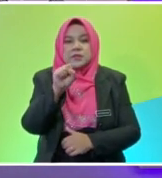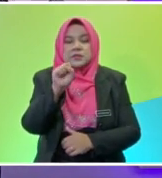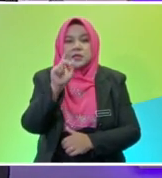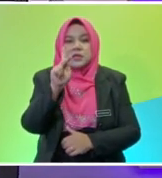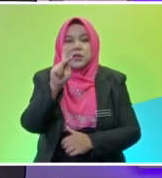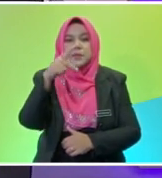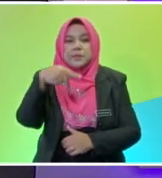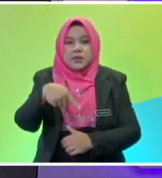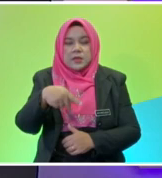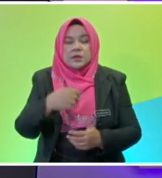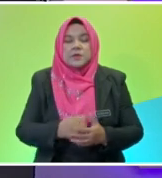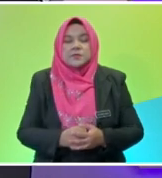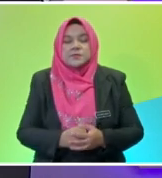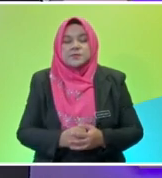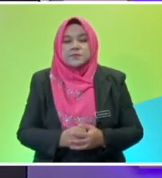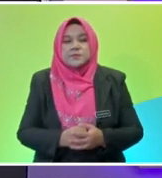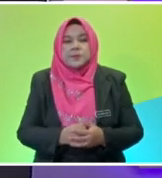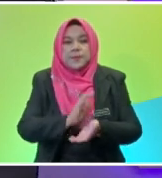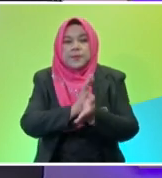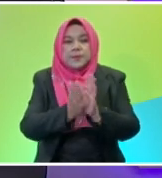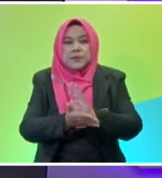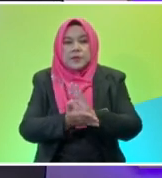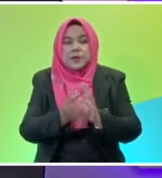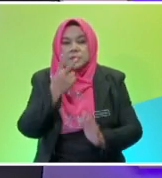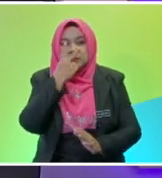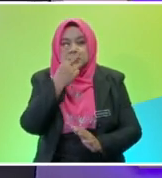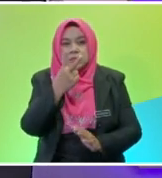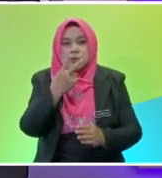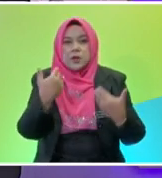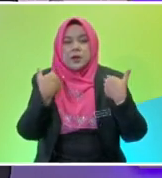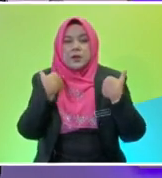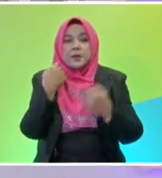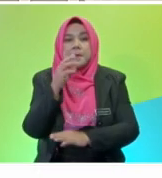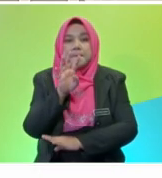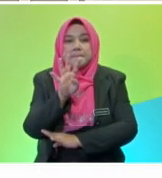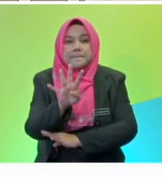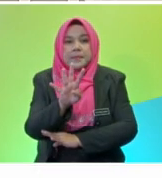dan petak steran jadi kalau kita Tengok itu ada 4